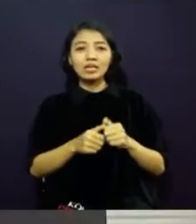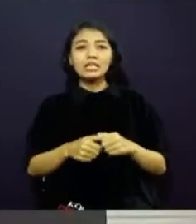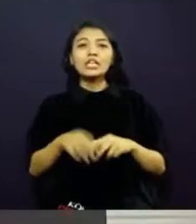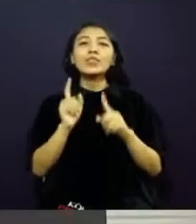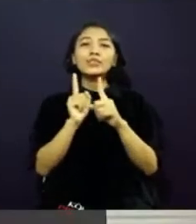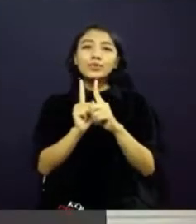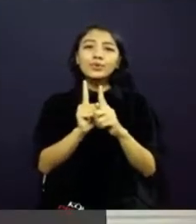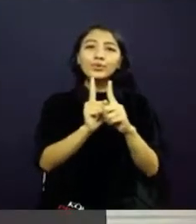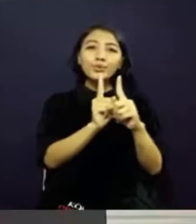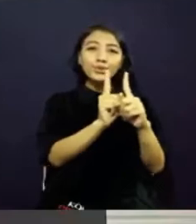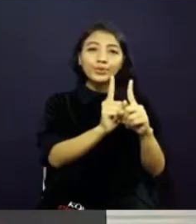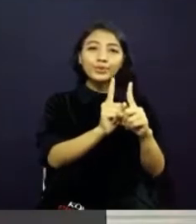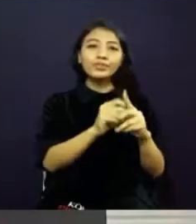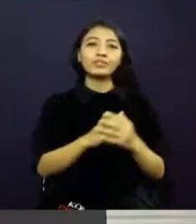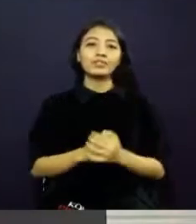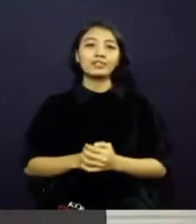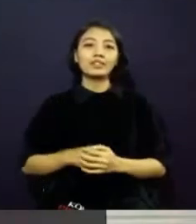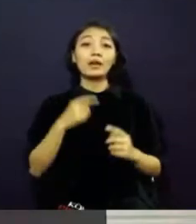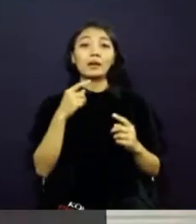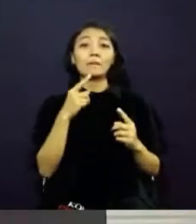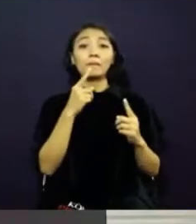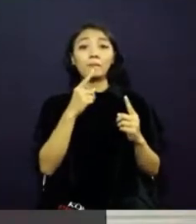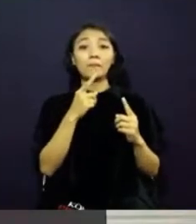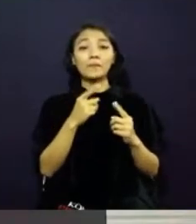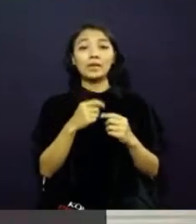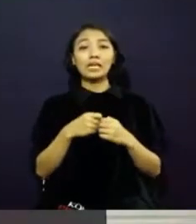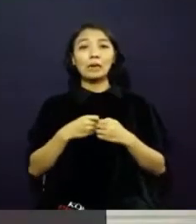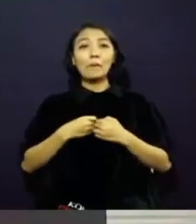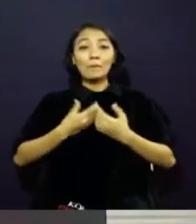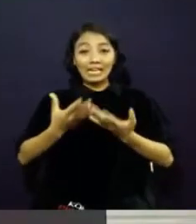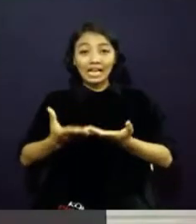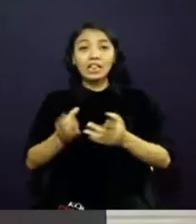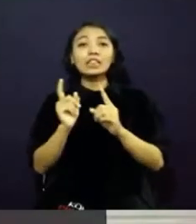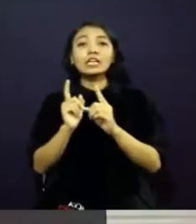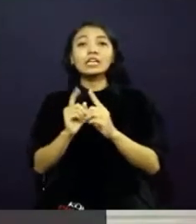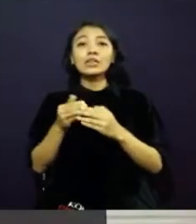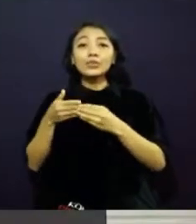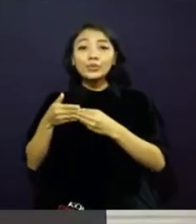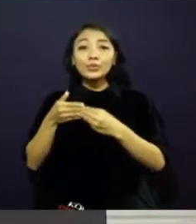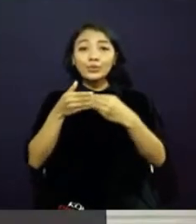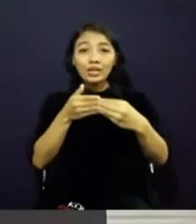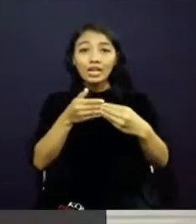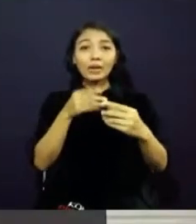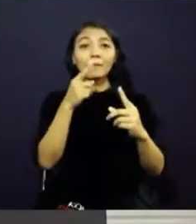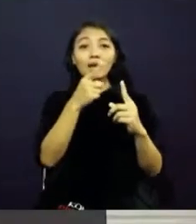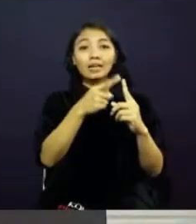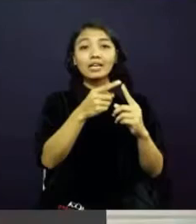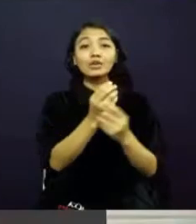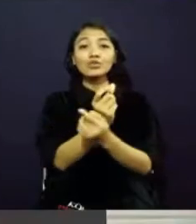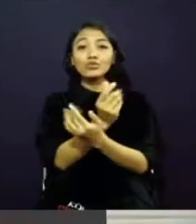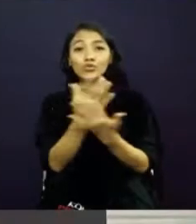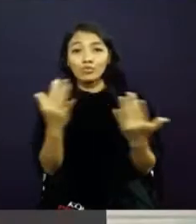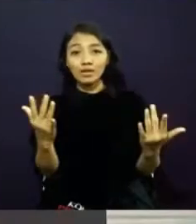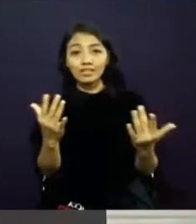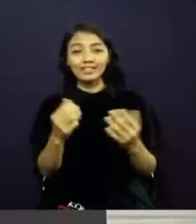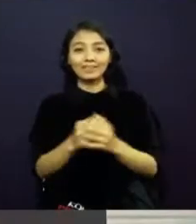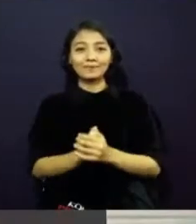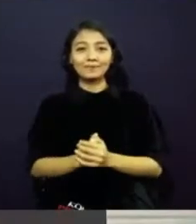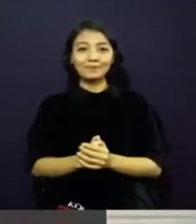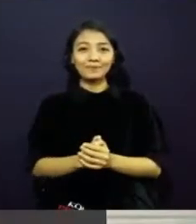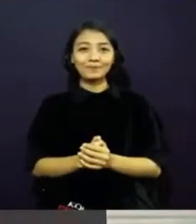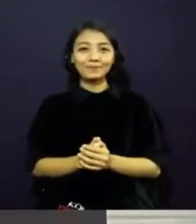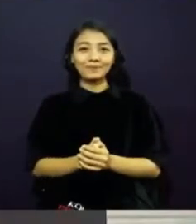tuntunan kepada umatnya yang adalah umat Tuhan sendiri memimpin